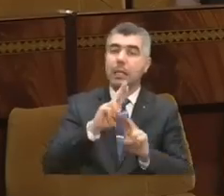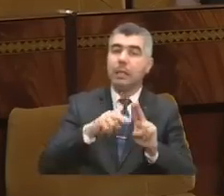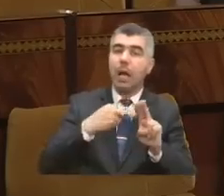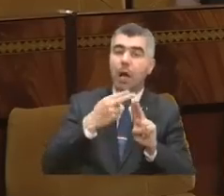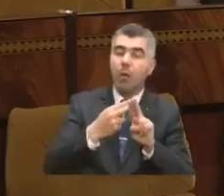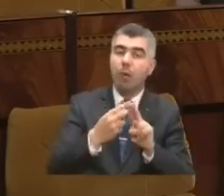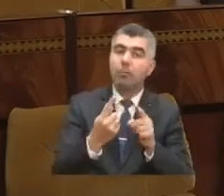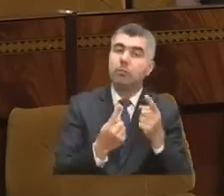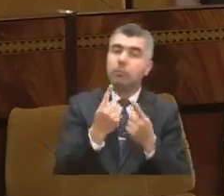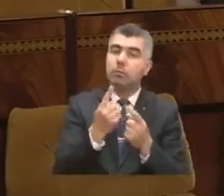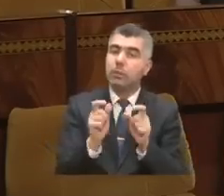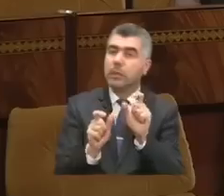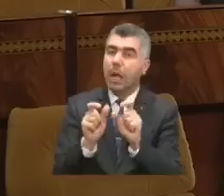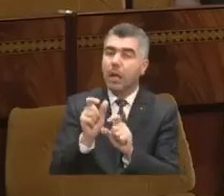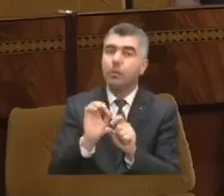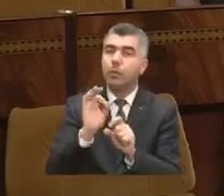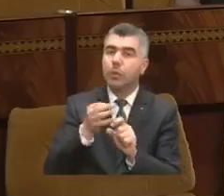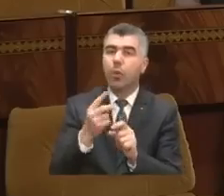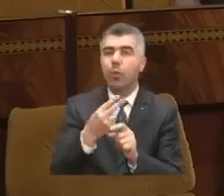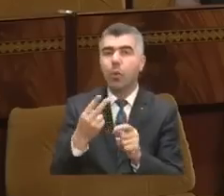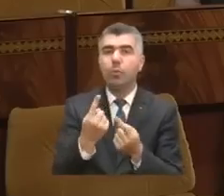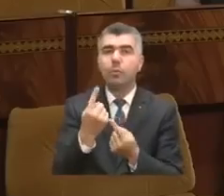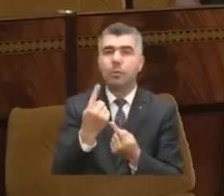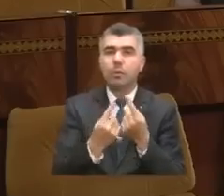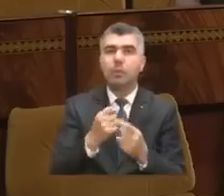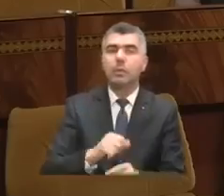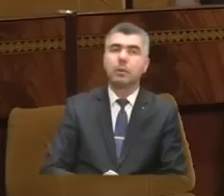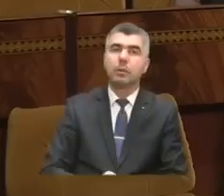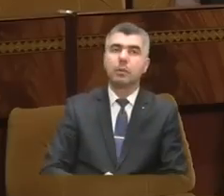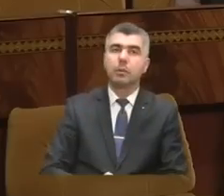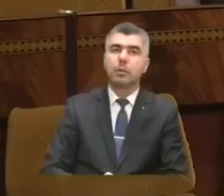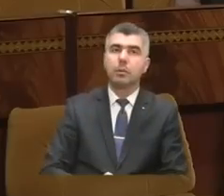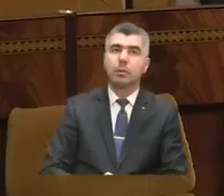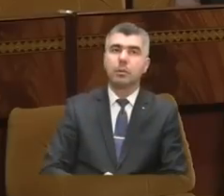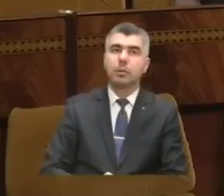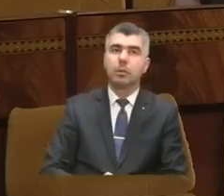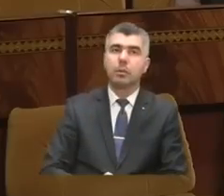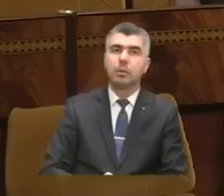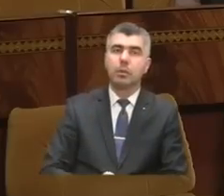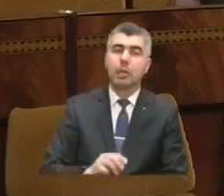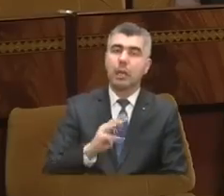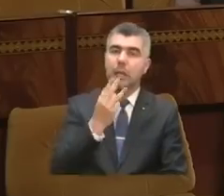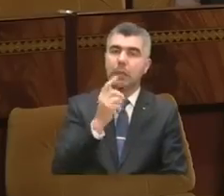ديال الساده النواب ولا ما تجاوبش، يعني بحضور الحكومه.